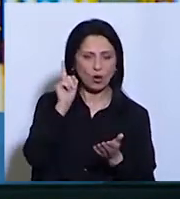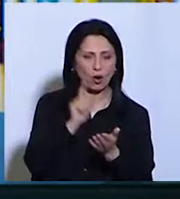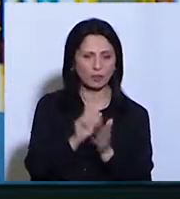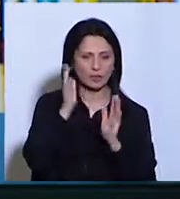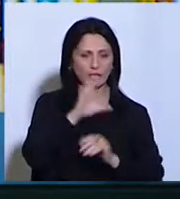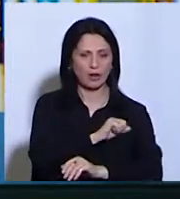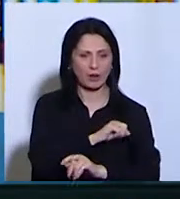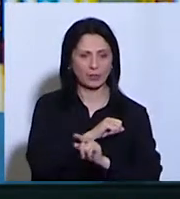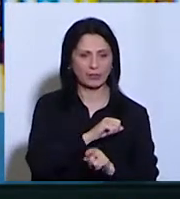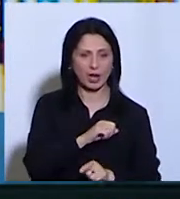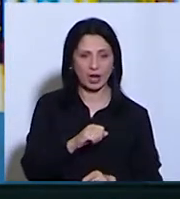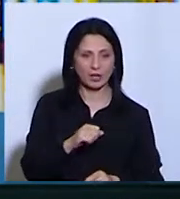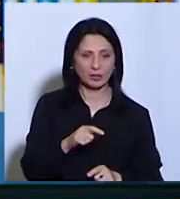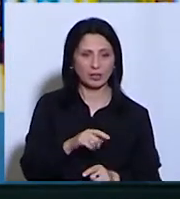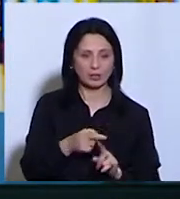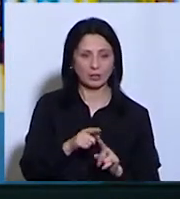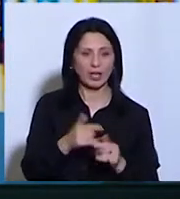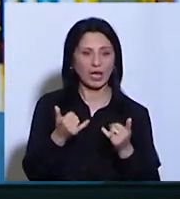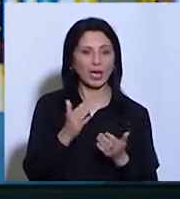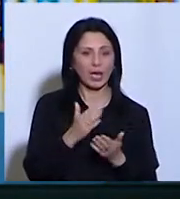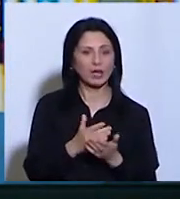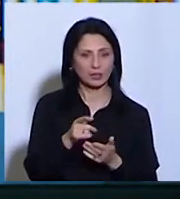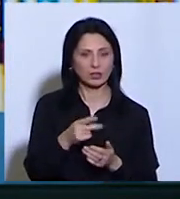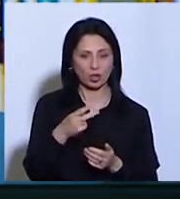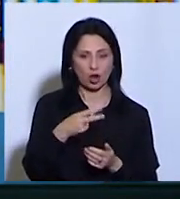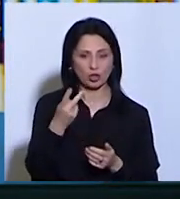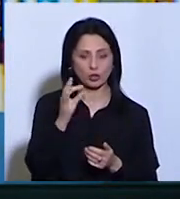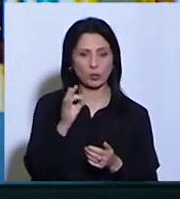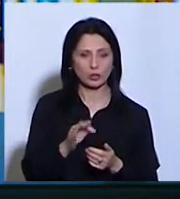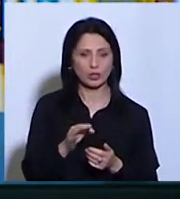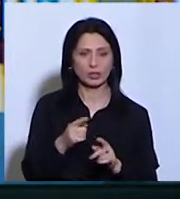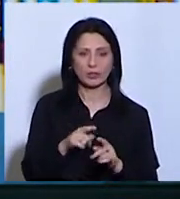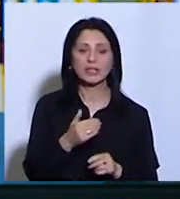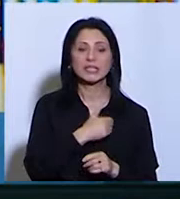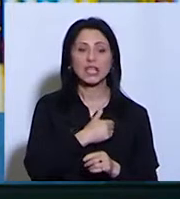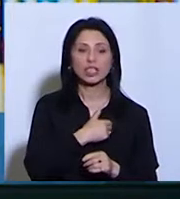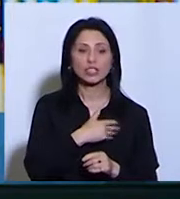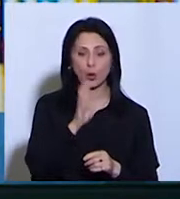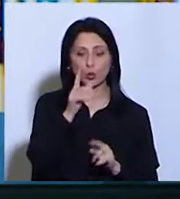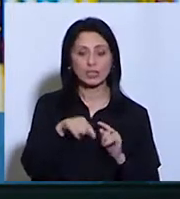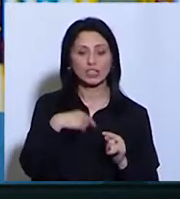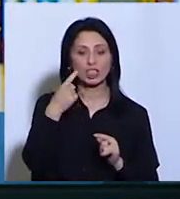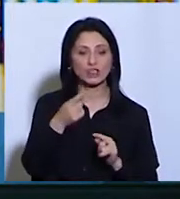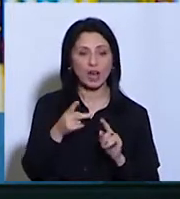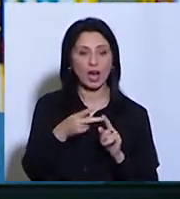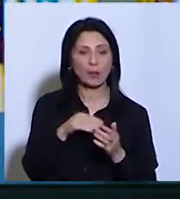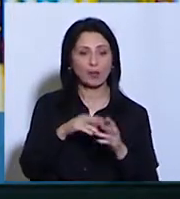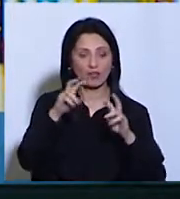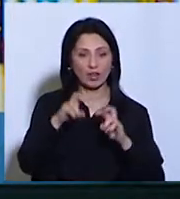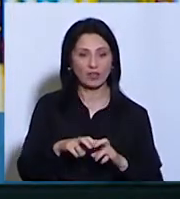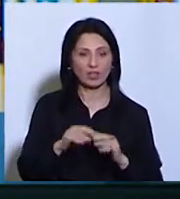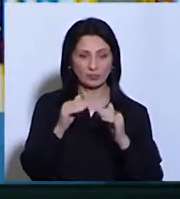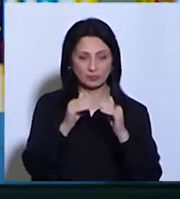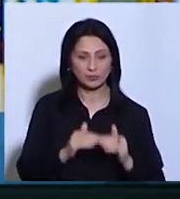30%, რომელსაც საერთოდ არასოდეს არ ჰქონდა, ეხლა არის 22%. სასურველია რომ 5 წლის შემდეგ რო გამეორდება ეს კვლევა, ეს